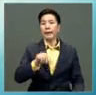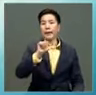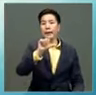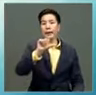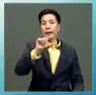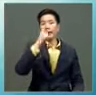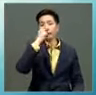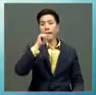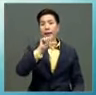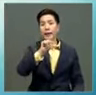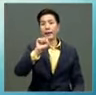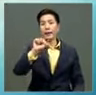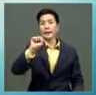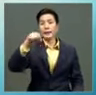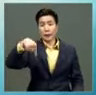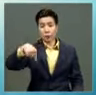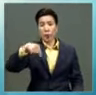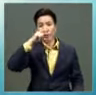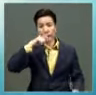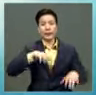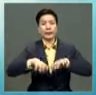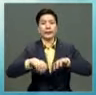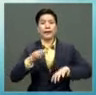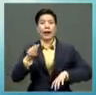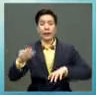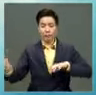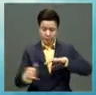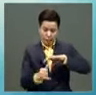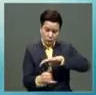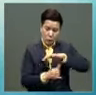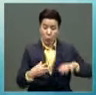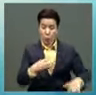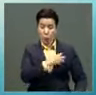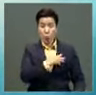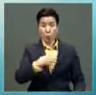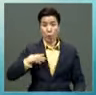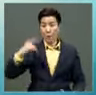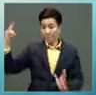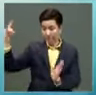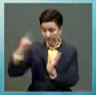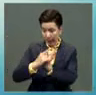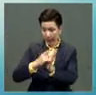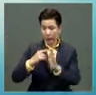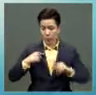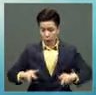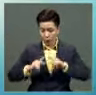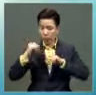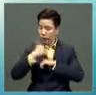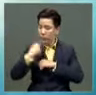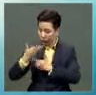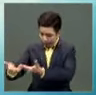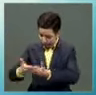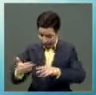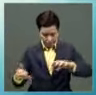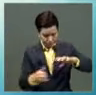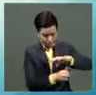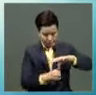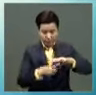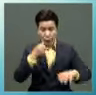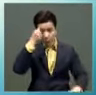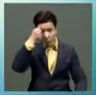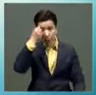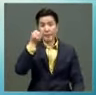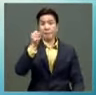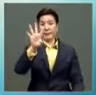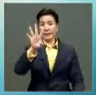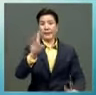ที่เราที่รัฐเราจะจัดให้เป็นเวลา14วันอันนี้คือข้อที่1ข้อที่2